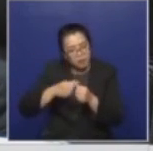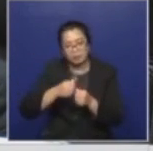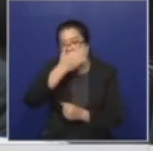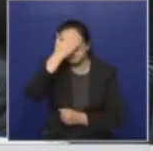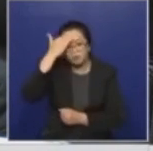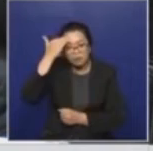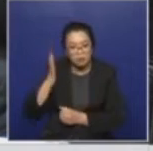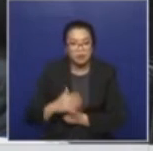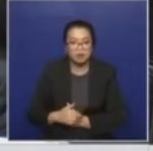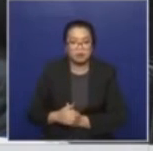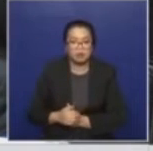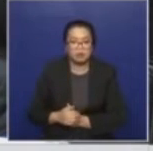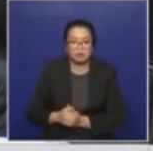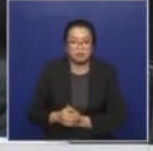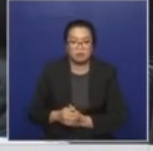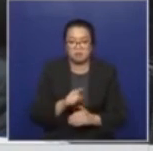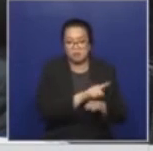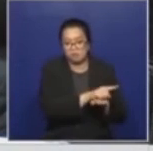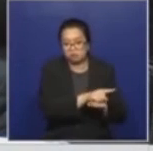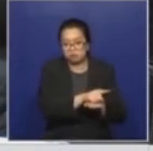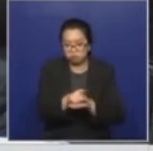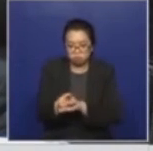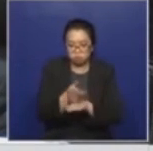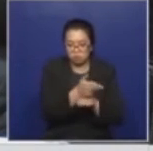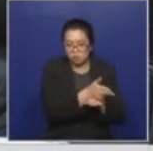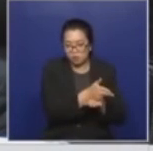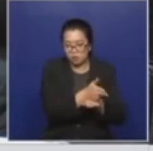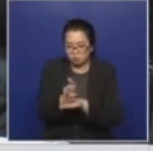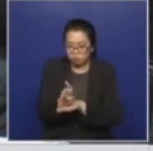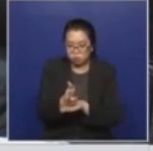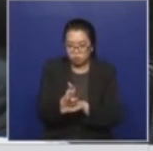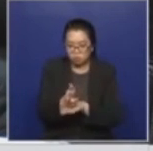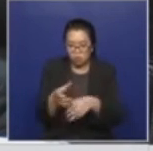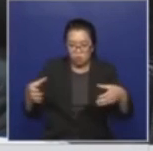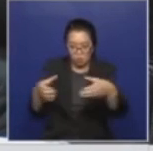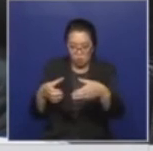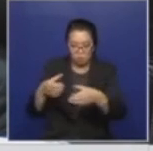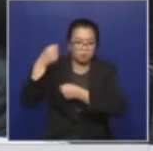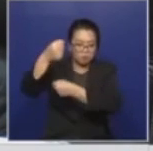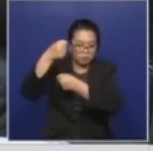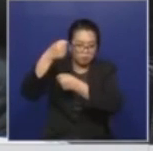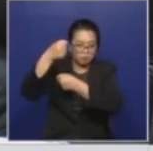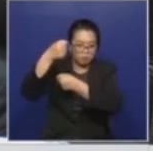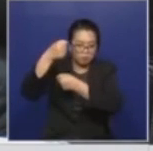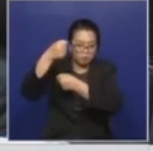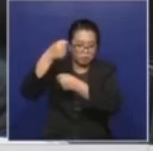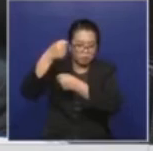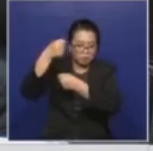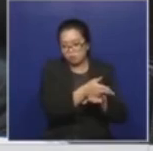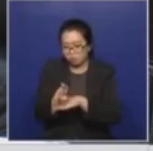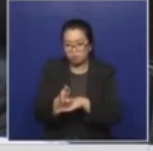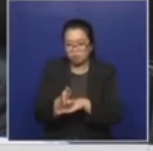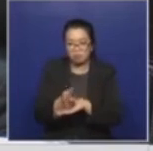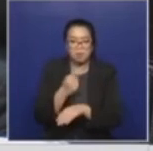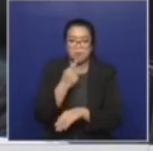ามีกระบอกปืนหันเข้าสู่นักเรียนนิสิตนักศึกษาในขณะที่มีการชุมนุมผมจะไม่พูดถึงว่าเป็น